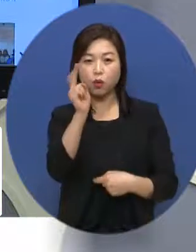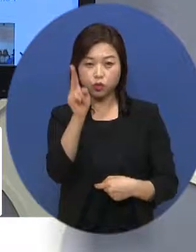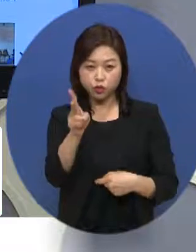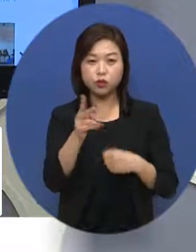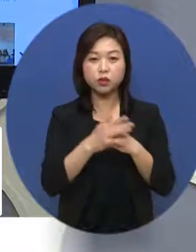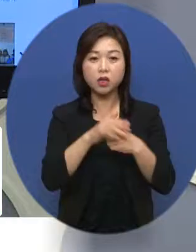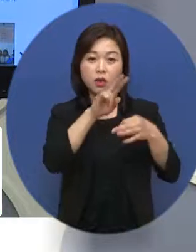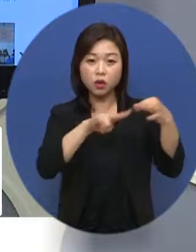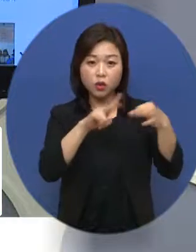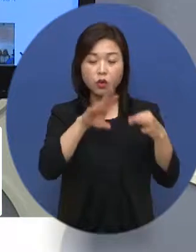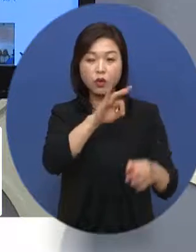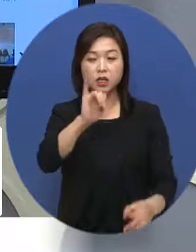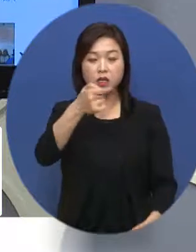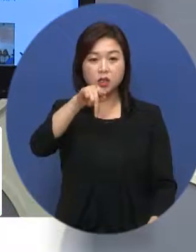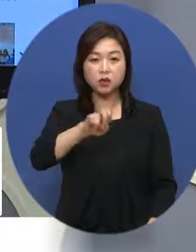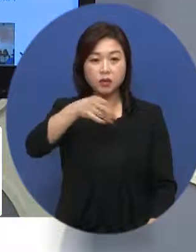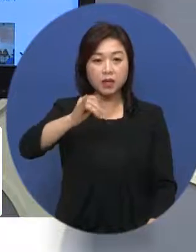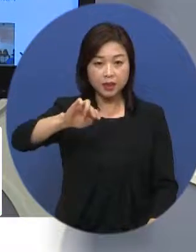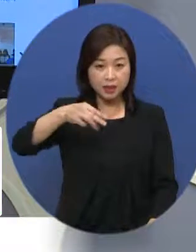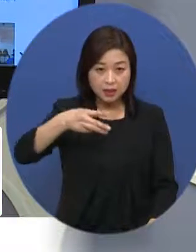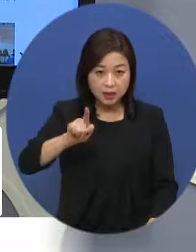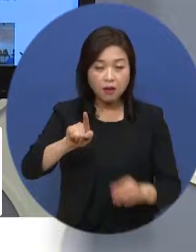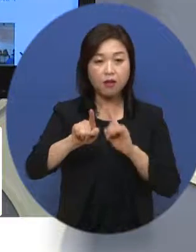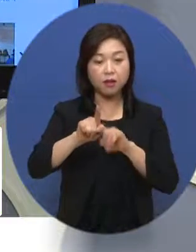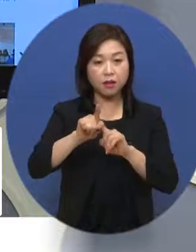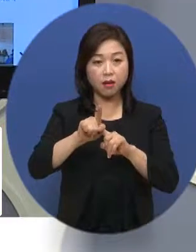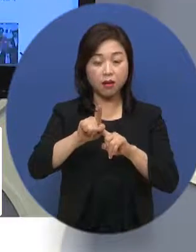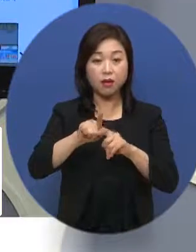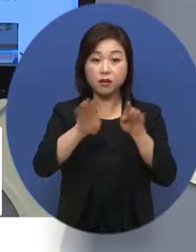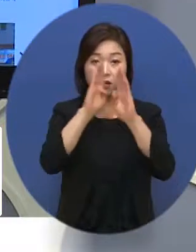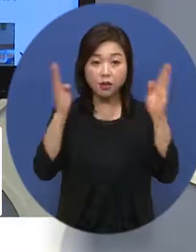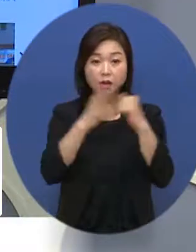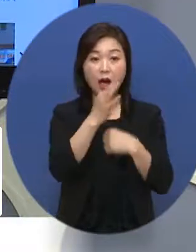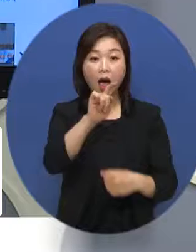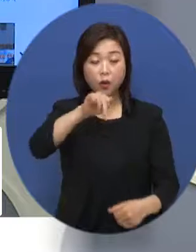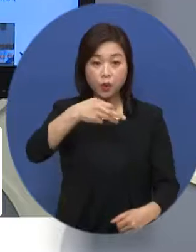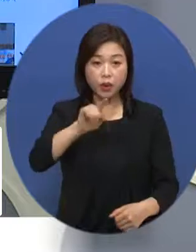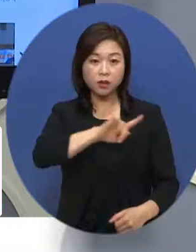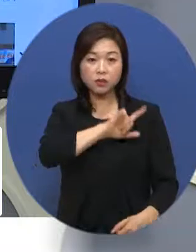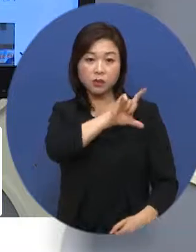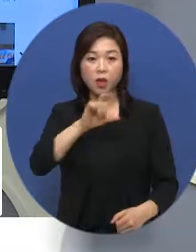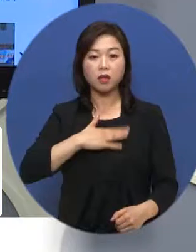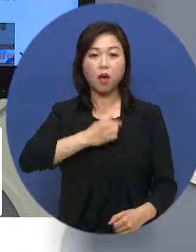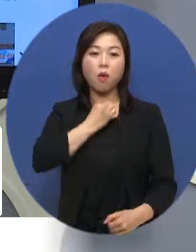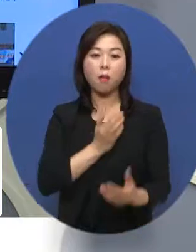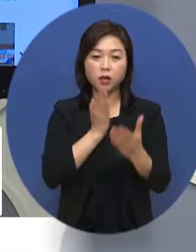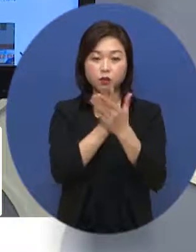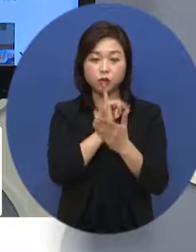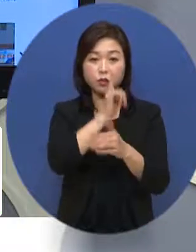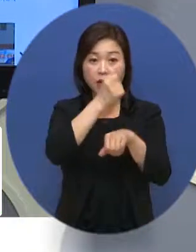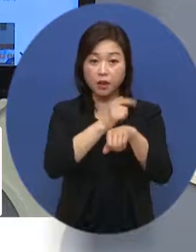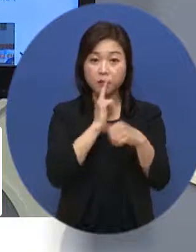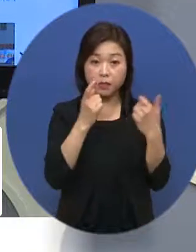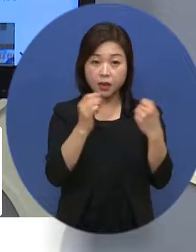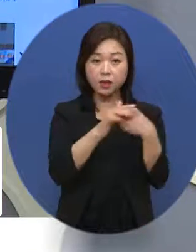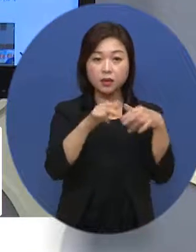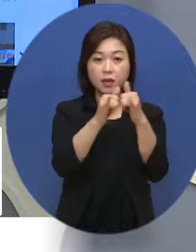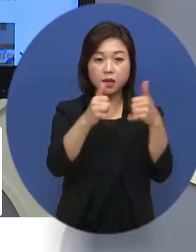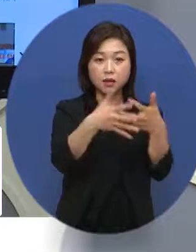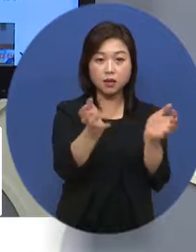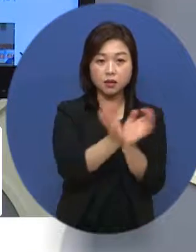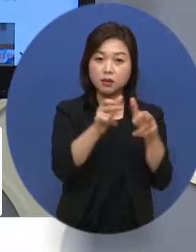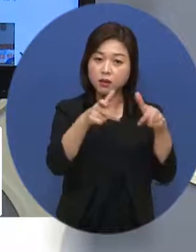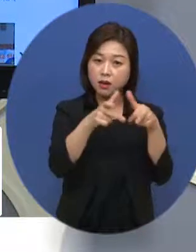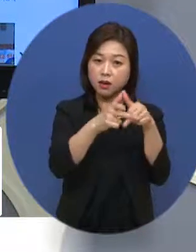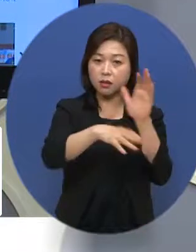열리는 아고라는 제 욕구를 맞춤 주문 하겟습니다 를 주제로 진행됩니다 장액 이 단체들은 장애등급제 폐지 와